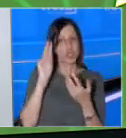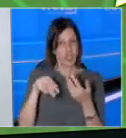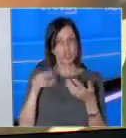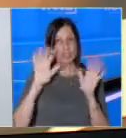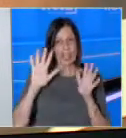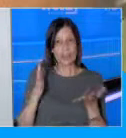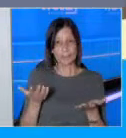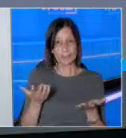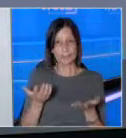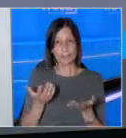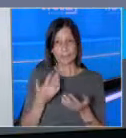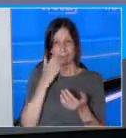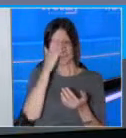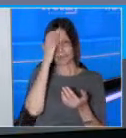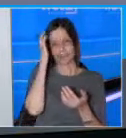סרטים בכלל?